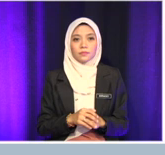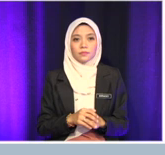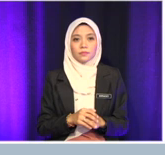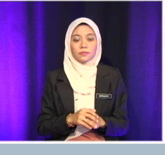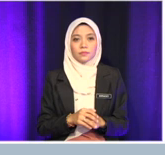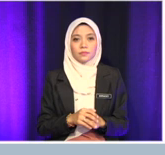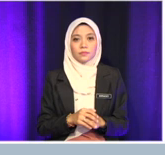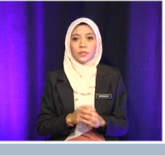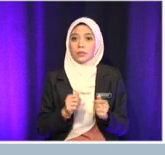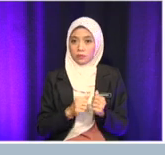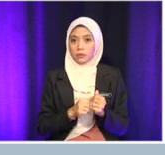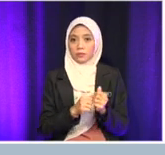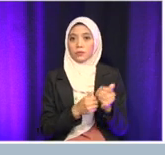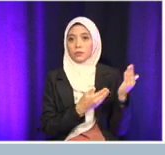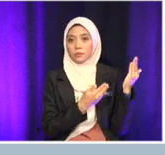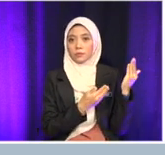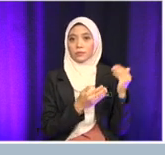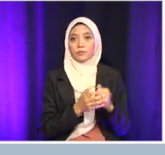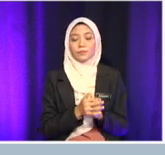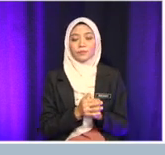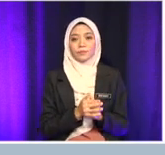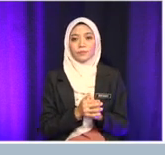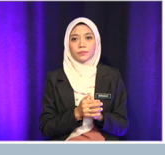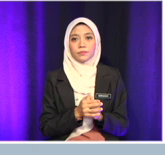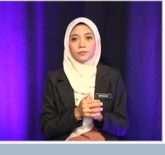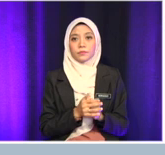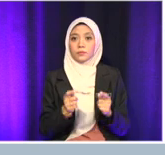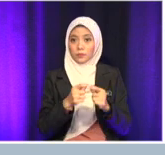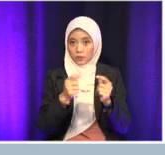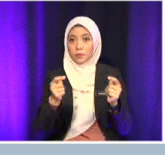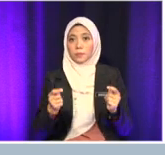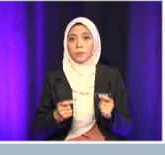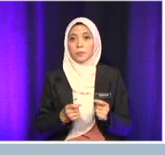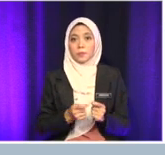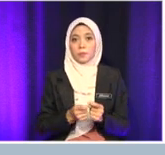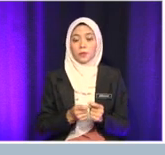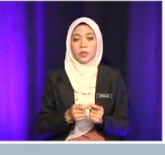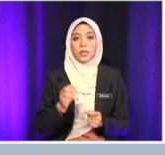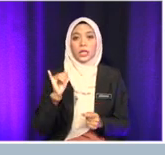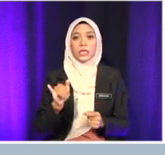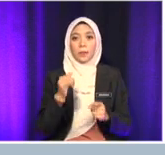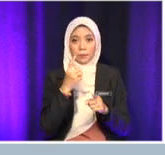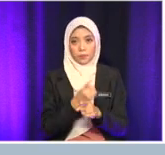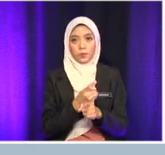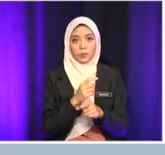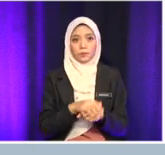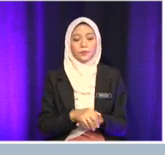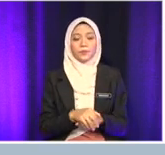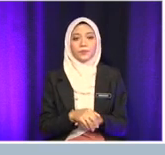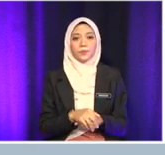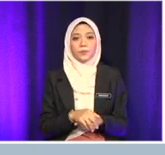1 2 so inilah kedudukan image Q Prime yang kedua kita dan jangan